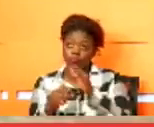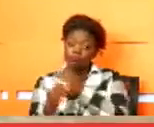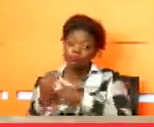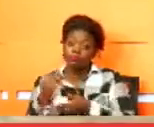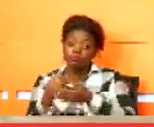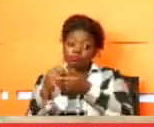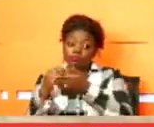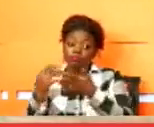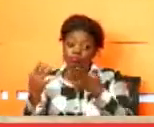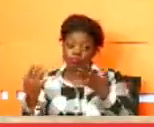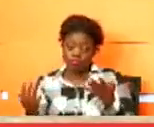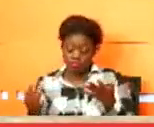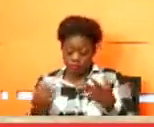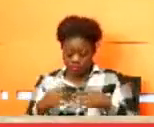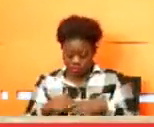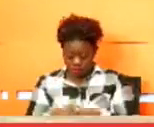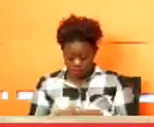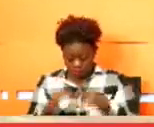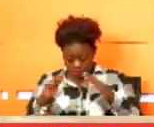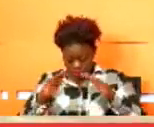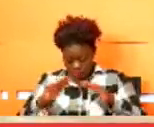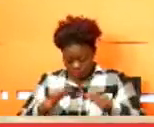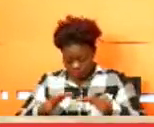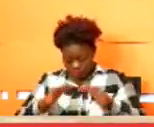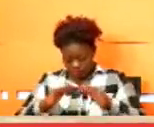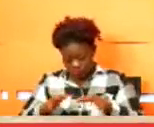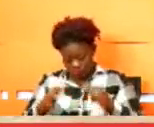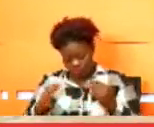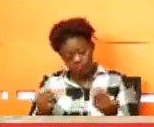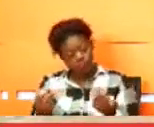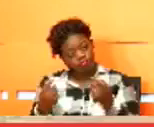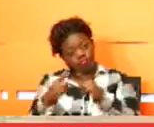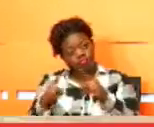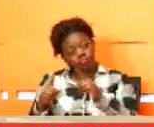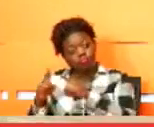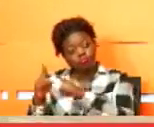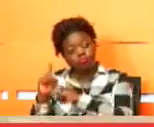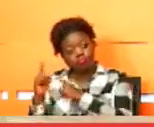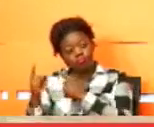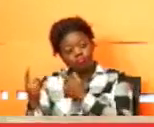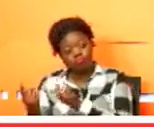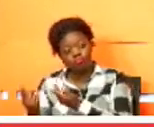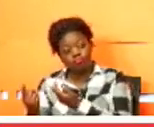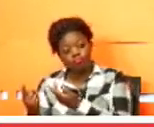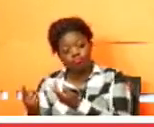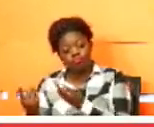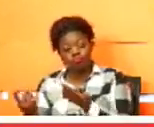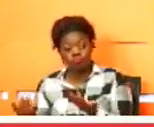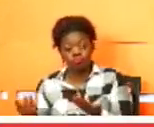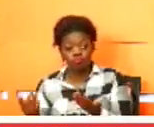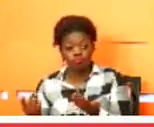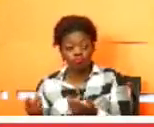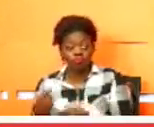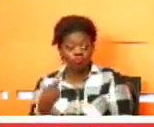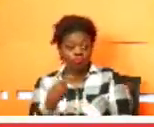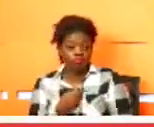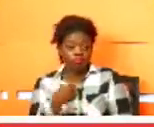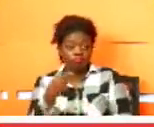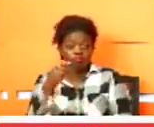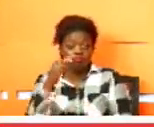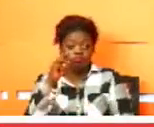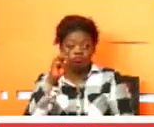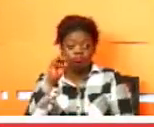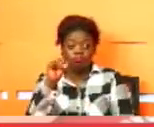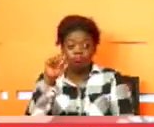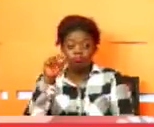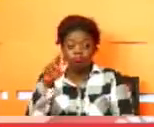nebanga yatuke kisera iyo negena ngikakanamu wadde defense wanga chaji anabuka buka mne yegiso ro Hamid Sobedi alabu